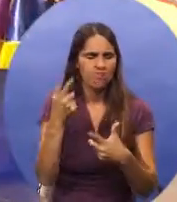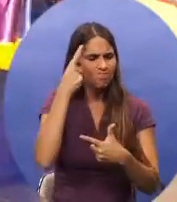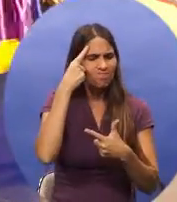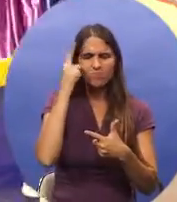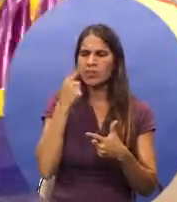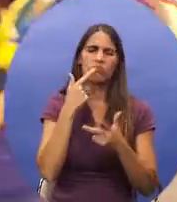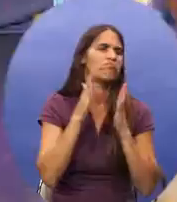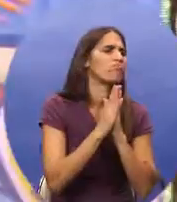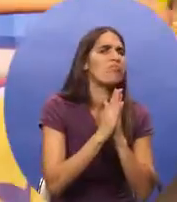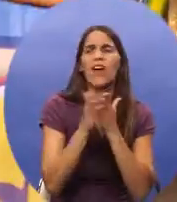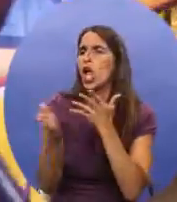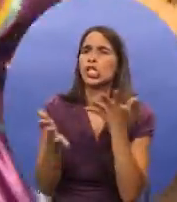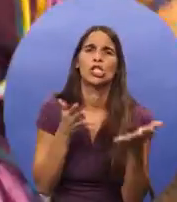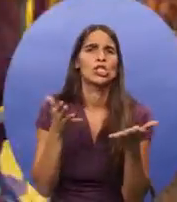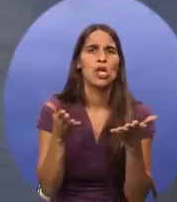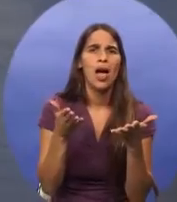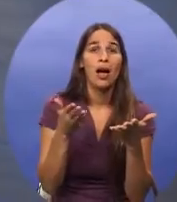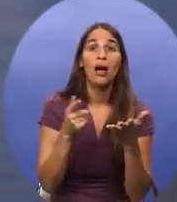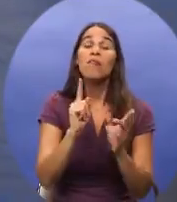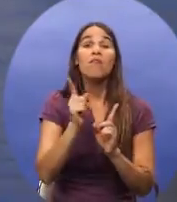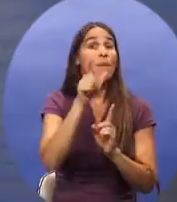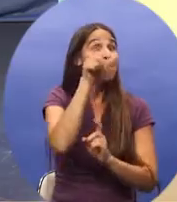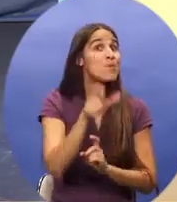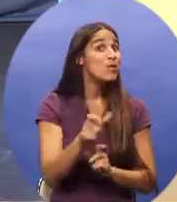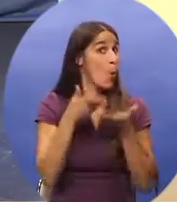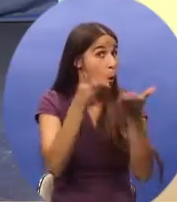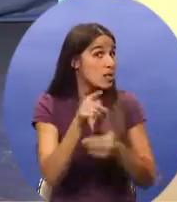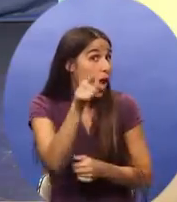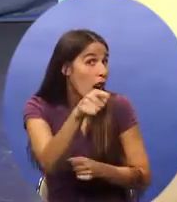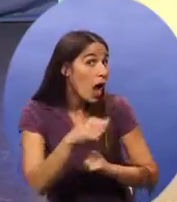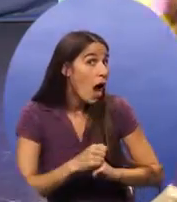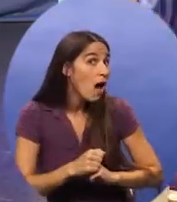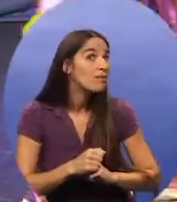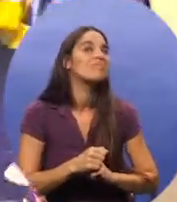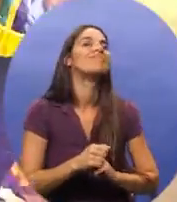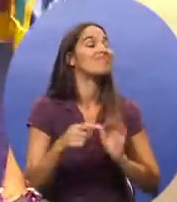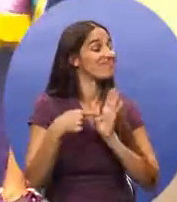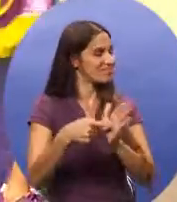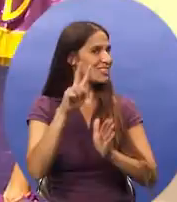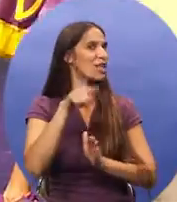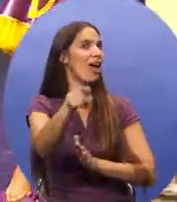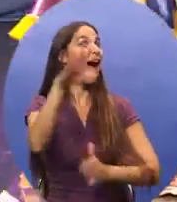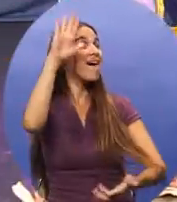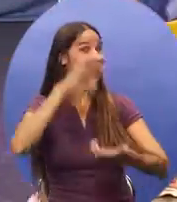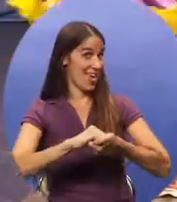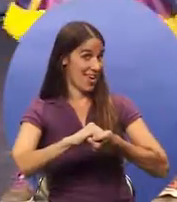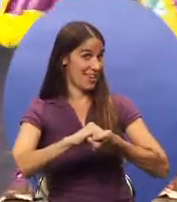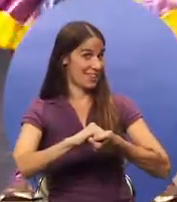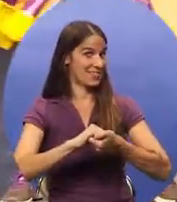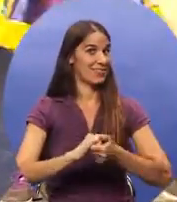אתה אומר עזרה בבקשה, ואז מי שהוא לך עוזר, סימן שיש